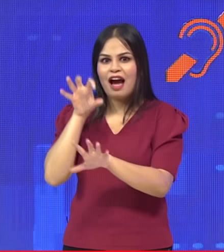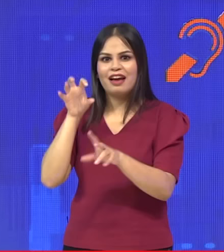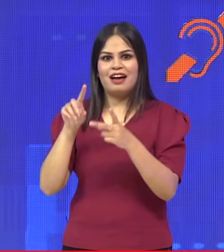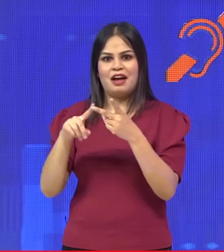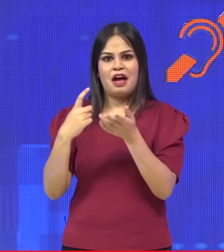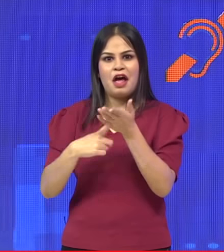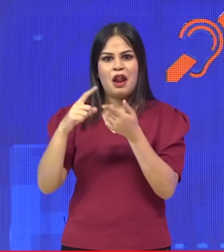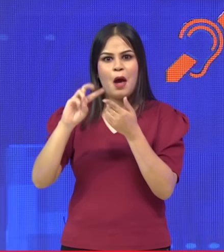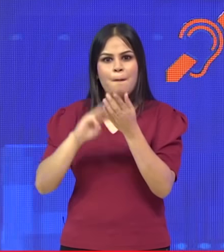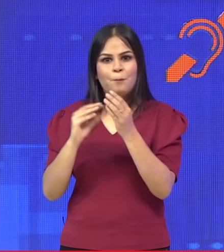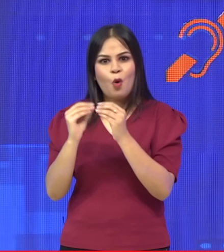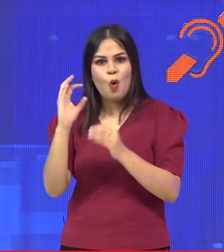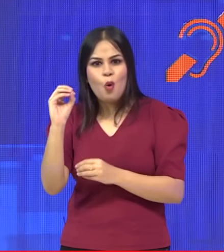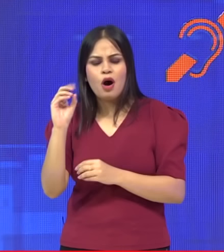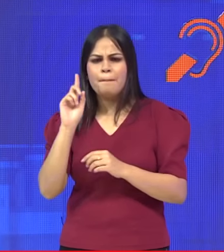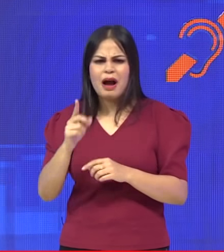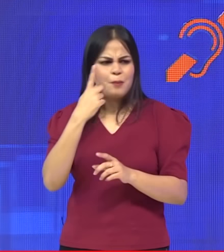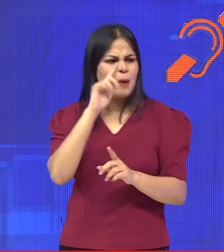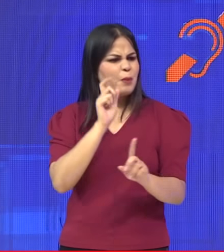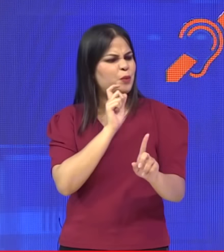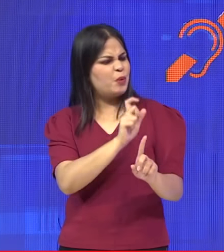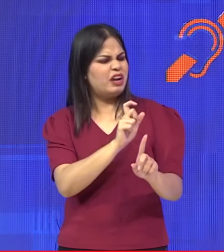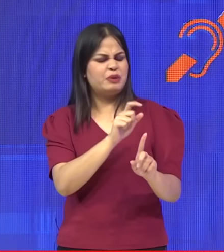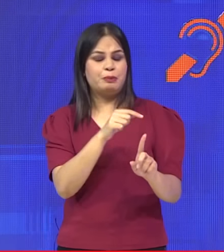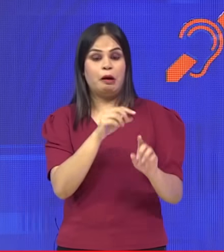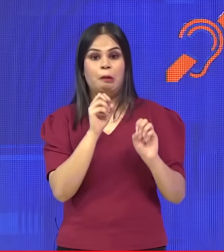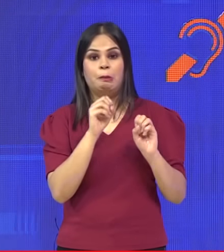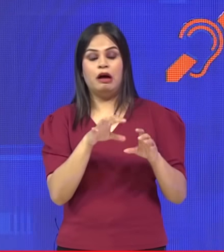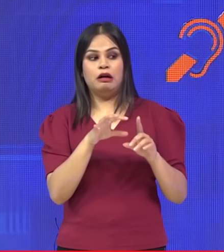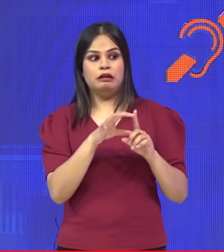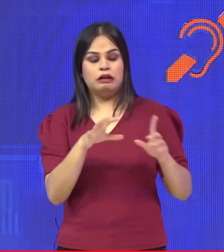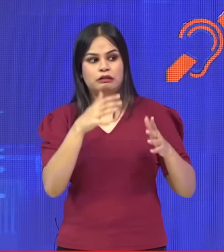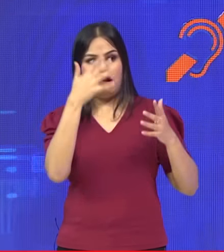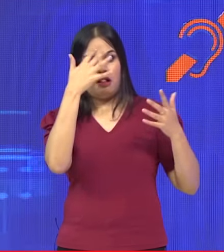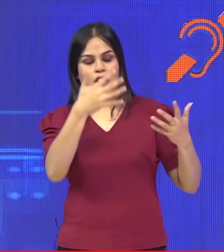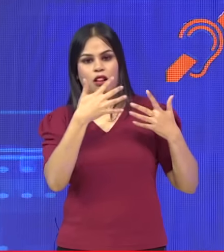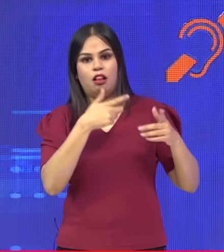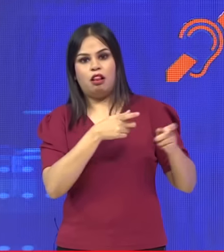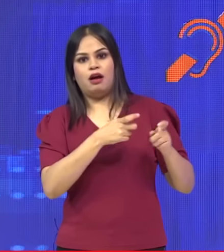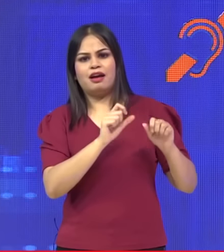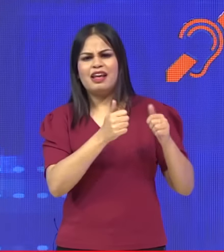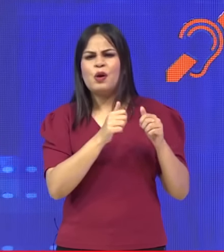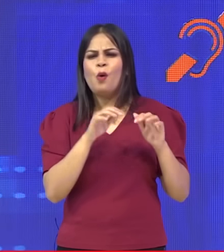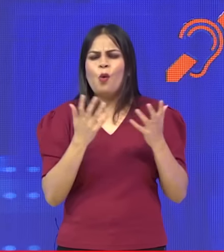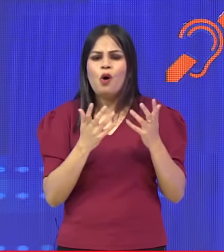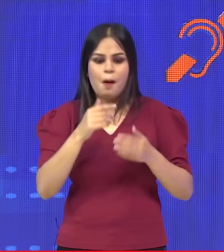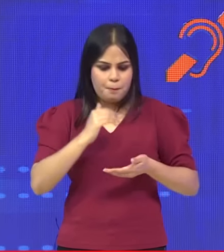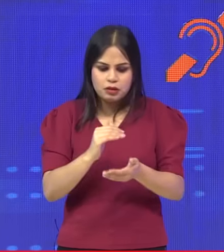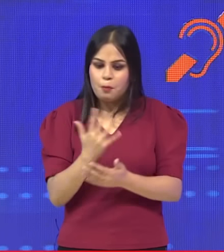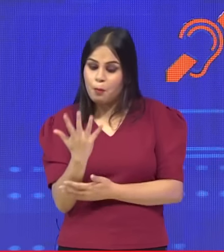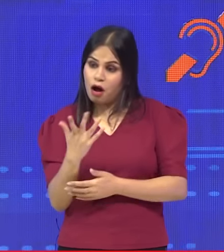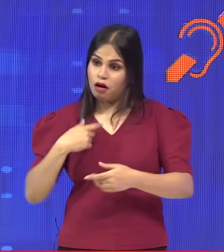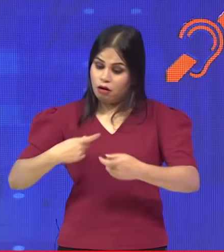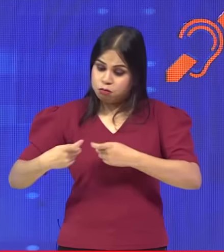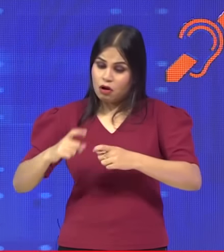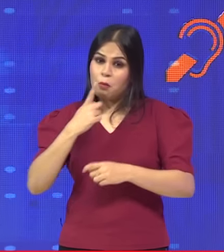और मां को गिव रियल शक एब्स बनाते हुए उन्होंने जेल लिए हम 500 को लेकिन ऐसे